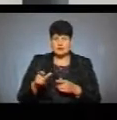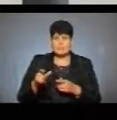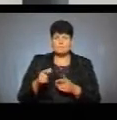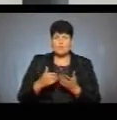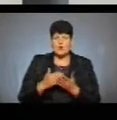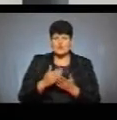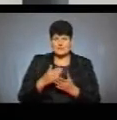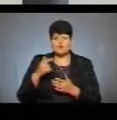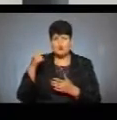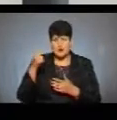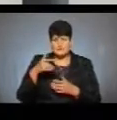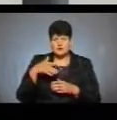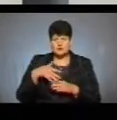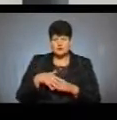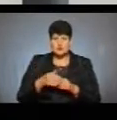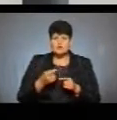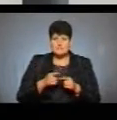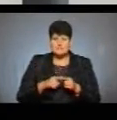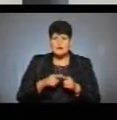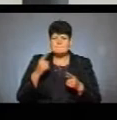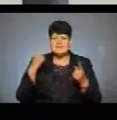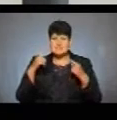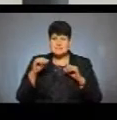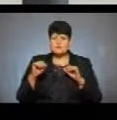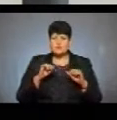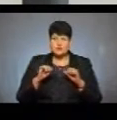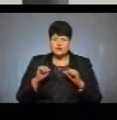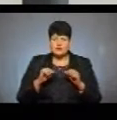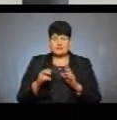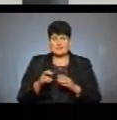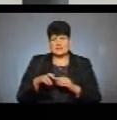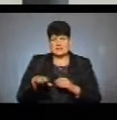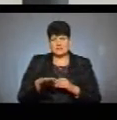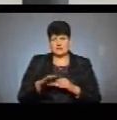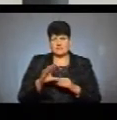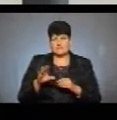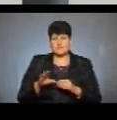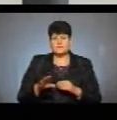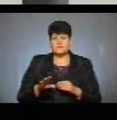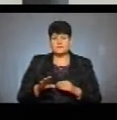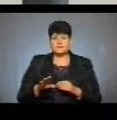що політика – це мистецтво управляти державою не більше і не менше. Все інше – політиканство.